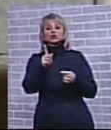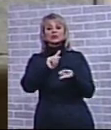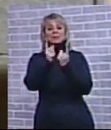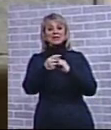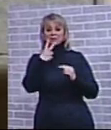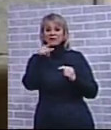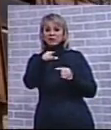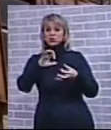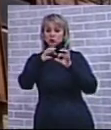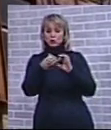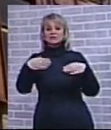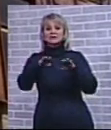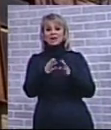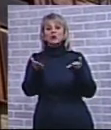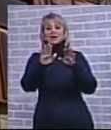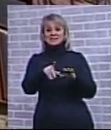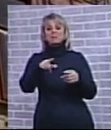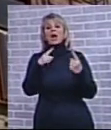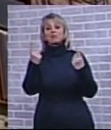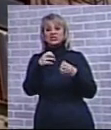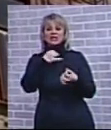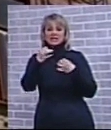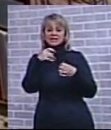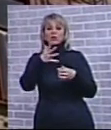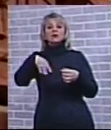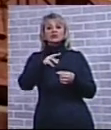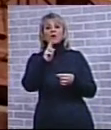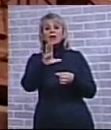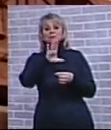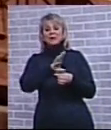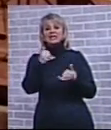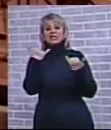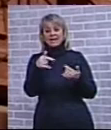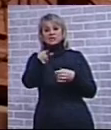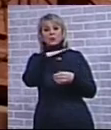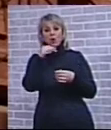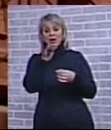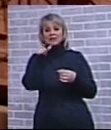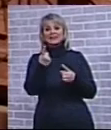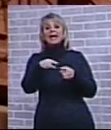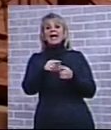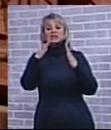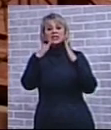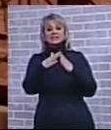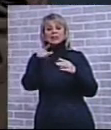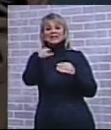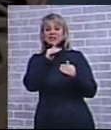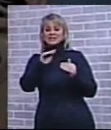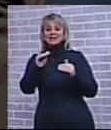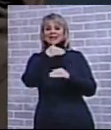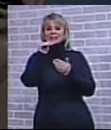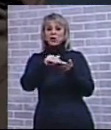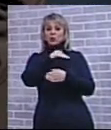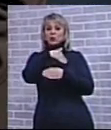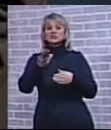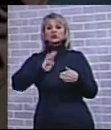менять в привычках сложно, так что оставим в обычных разговорах все, как было и есть много лет. Этот особняк на Тихой Таганрогской